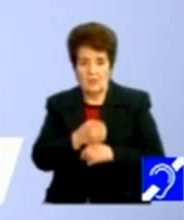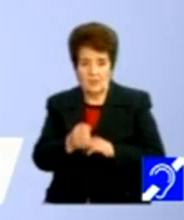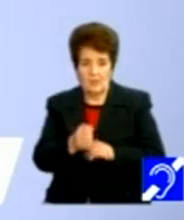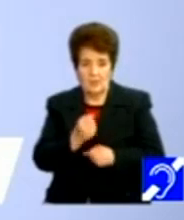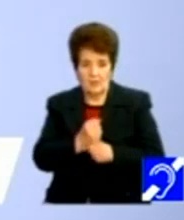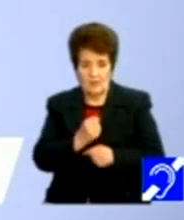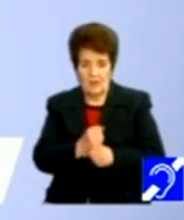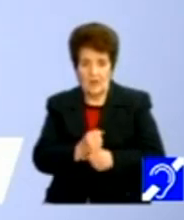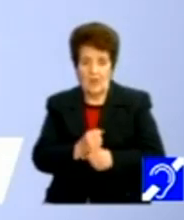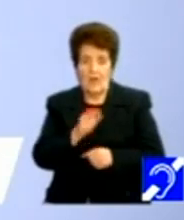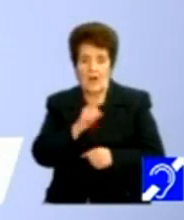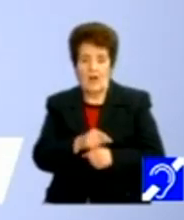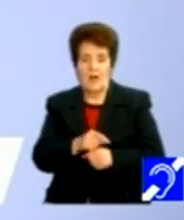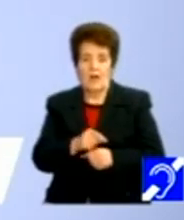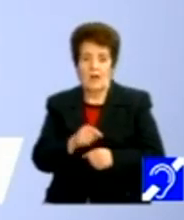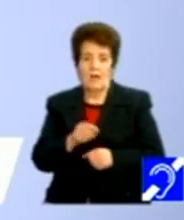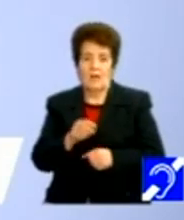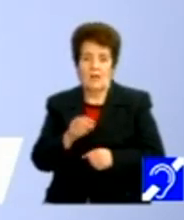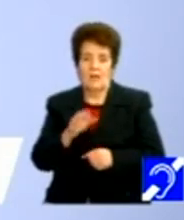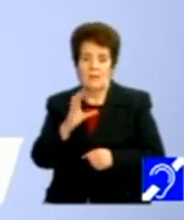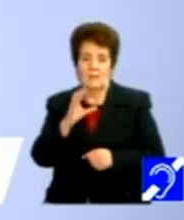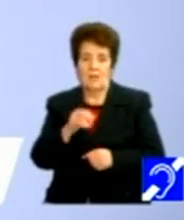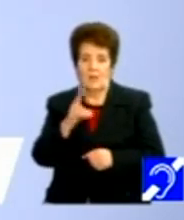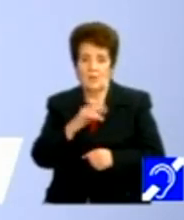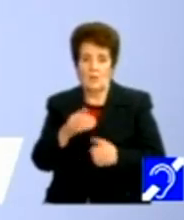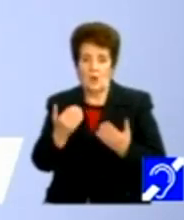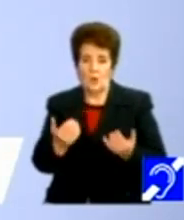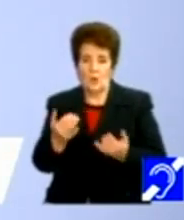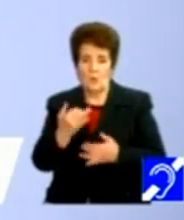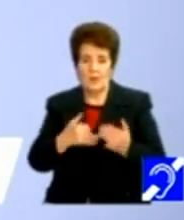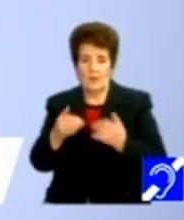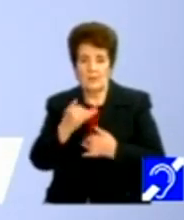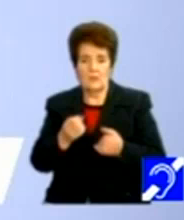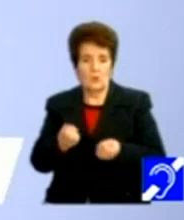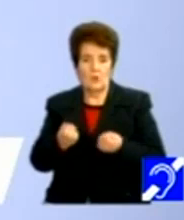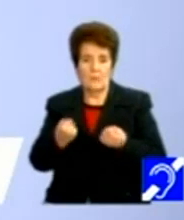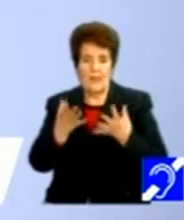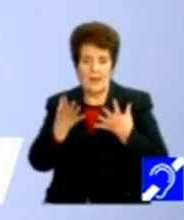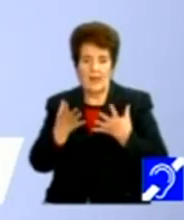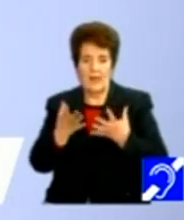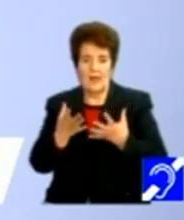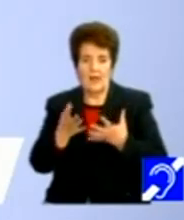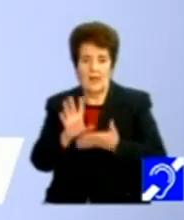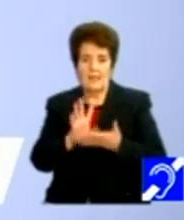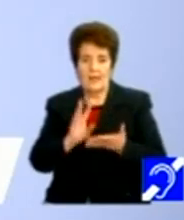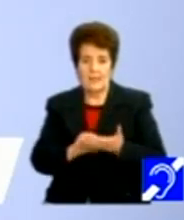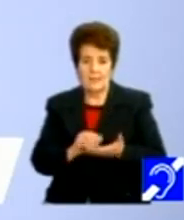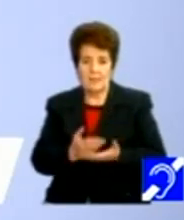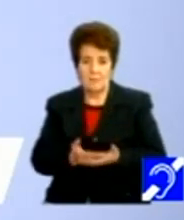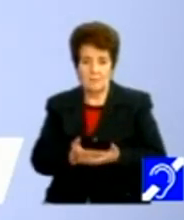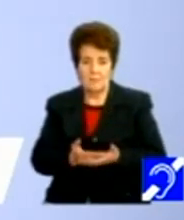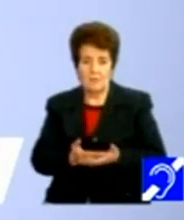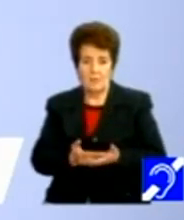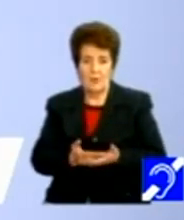Maia să-i duc unioniștii. Deci asta trebuie să lămurim acum la emisiune, pentru că mie nu mi-e clar. De exemplu, spuneți oamenilor, pentru că aici